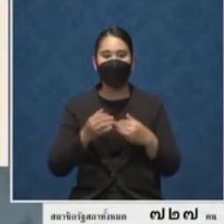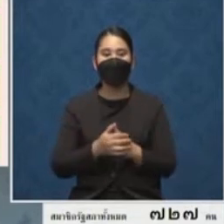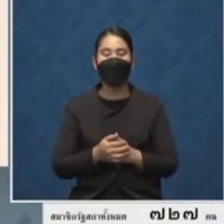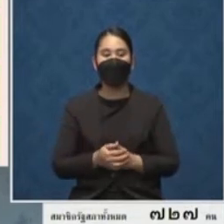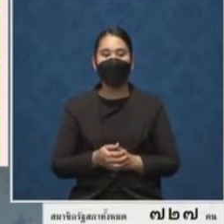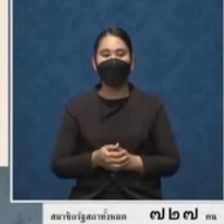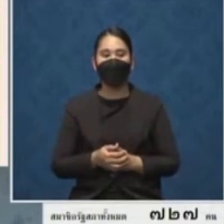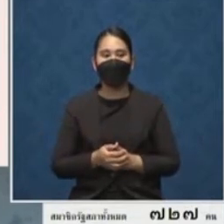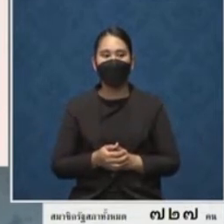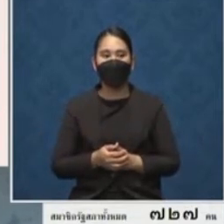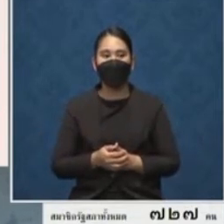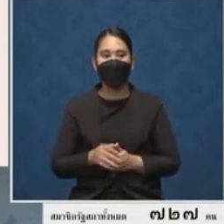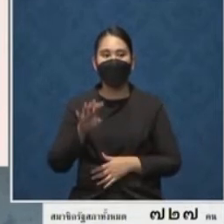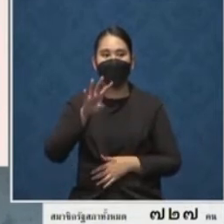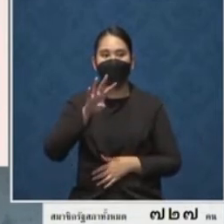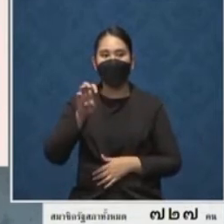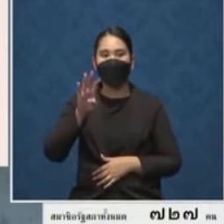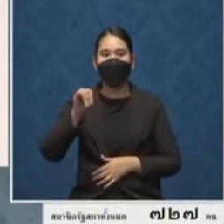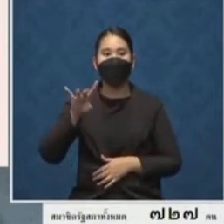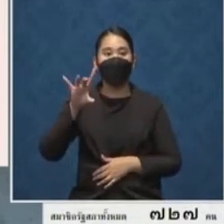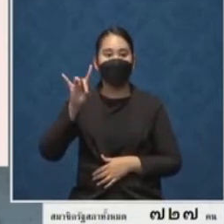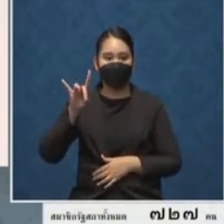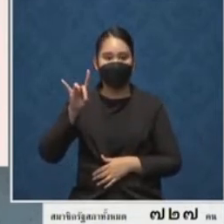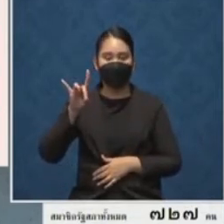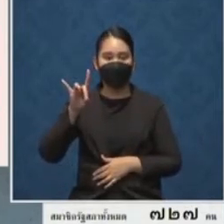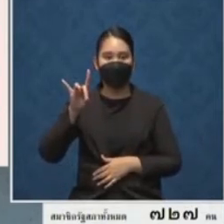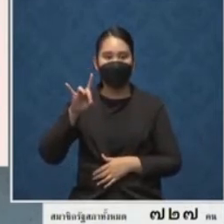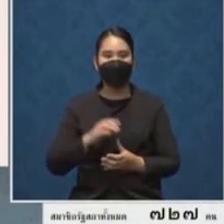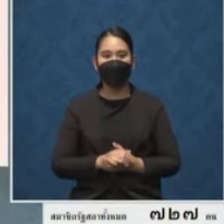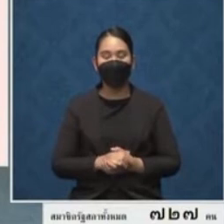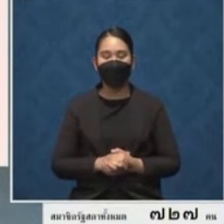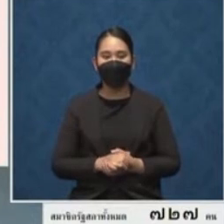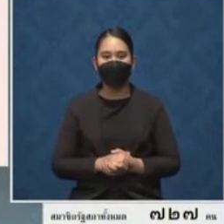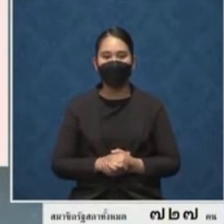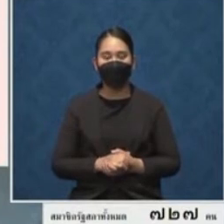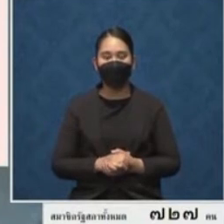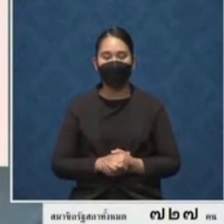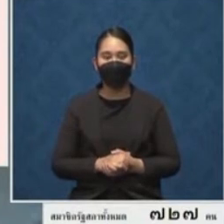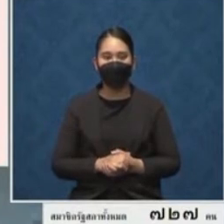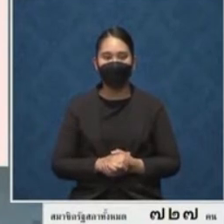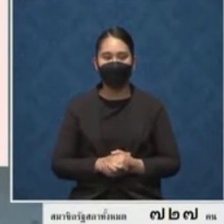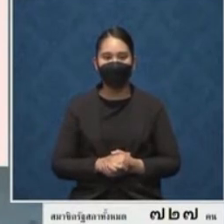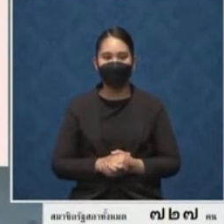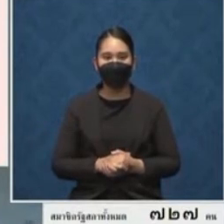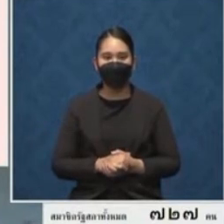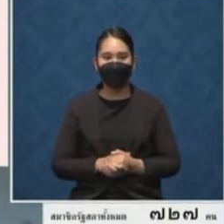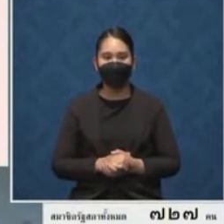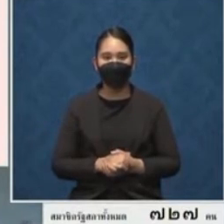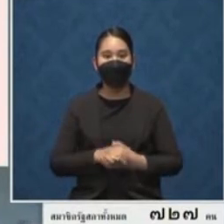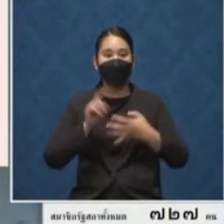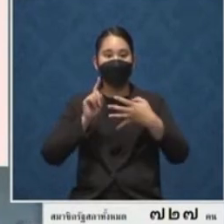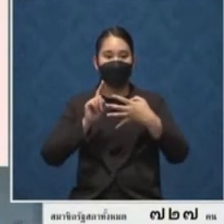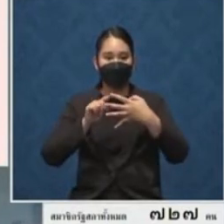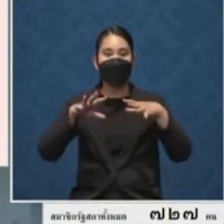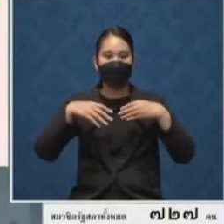448นายวรสิทธิ์เลียงประสิทธิ ์1รับหลักการ2รับหลักการ